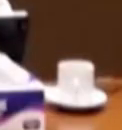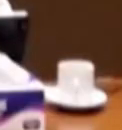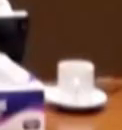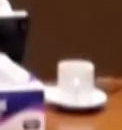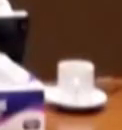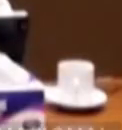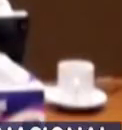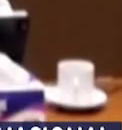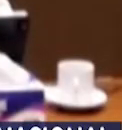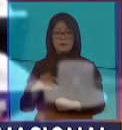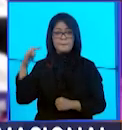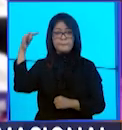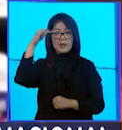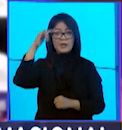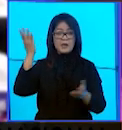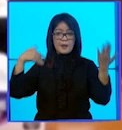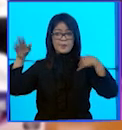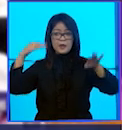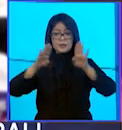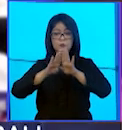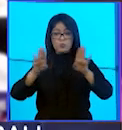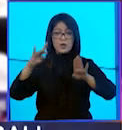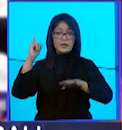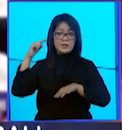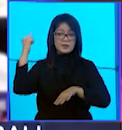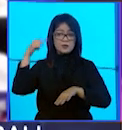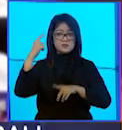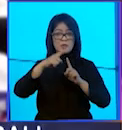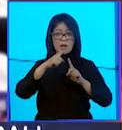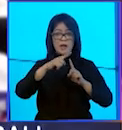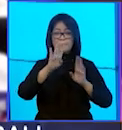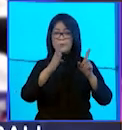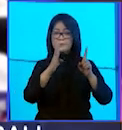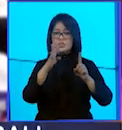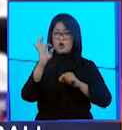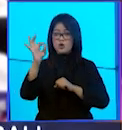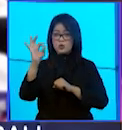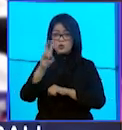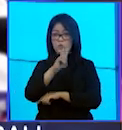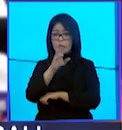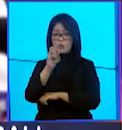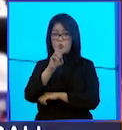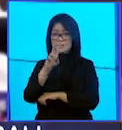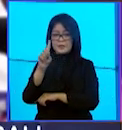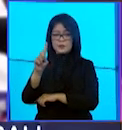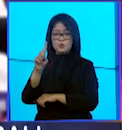Bandara Ngurah Rai Bali akan dibuka untuk internasional pada tanggal 14 Oktober 2021.